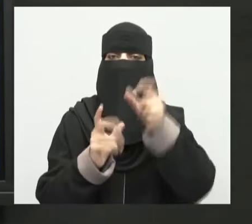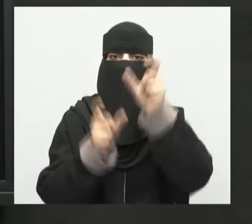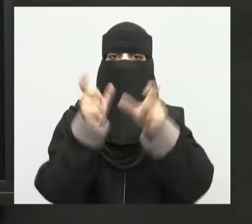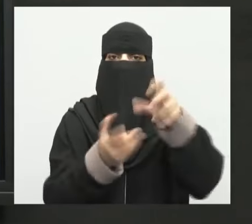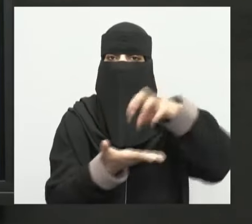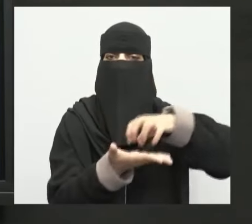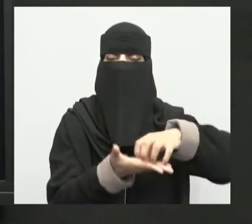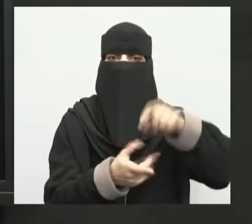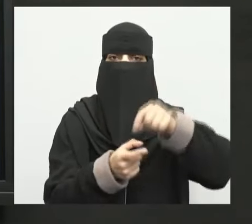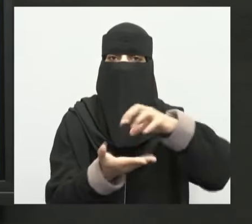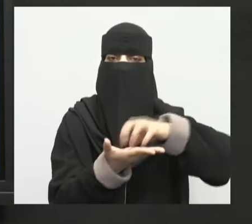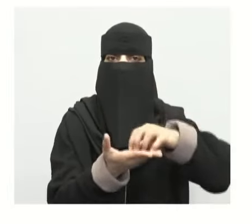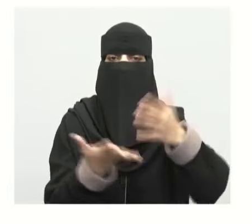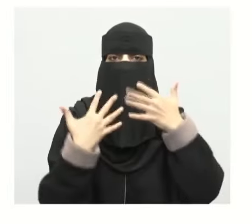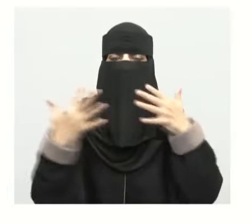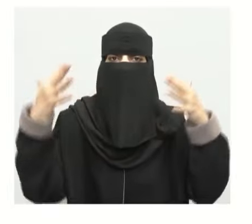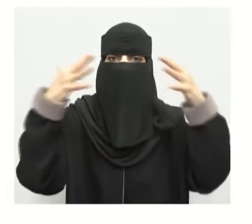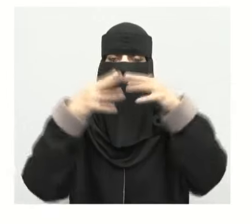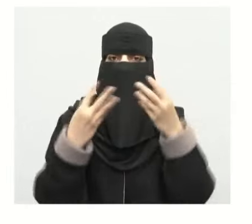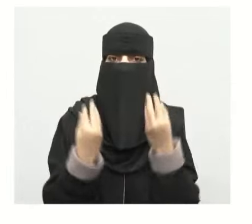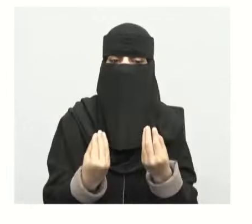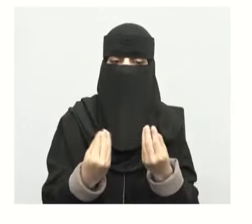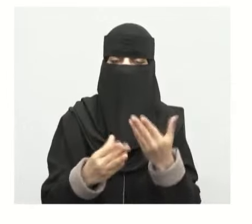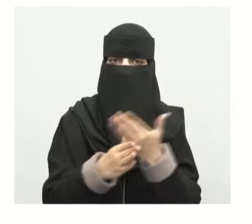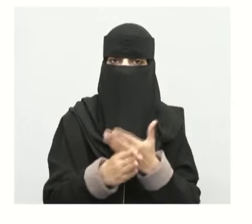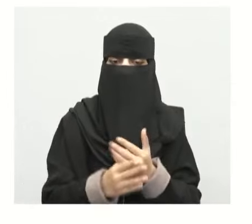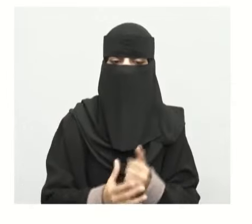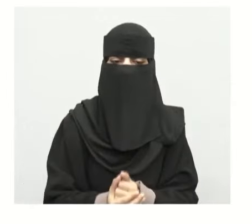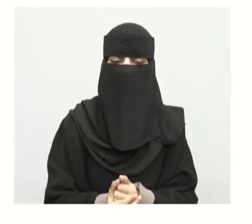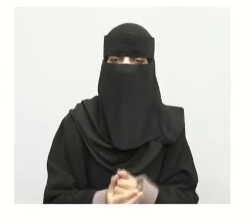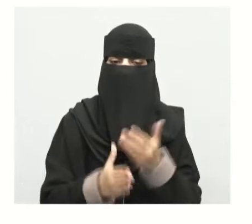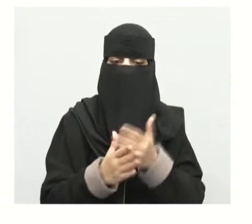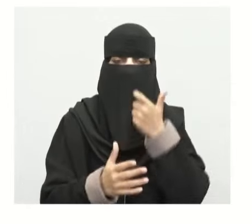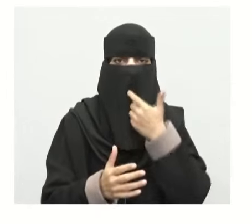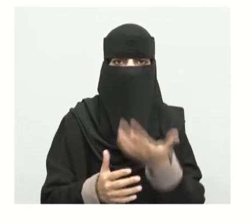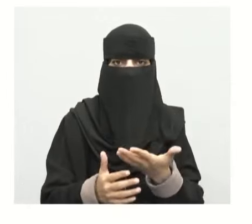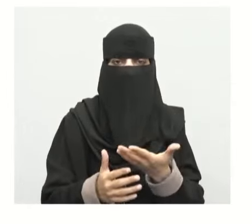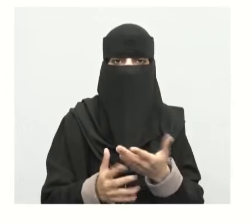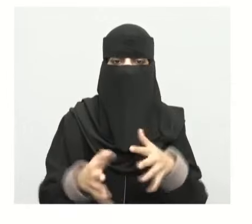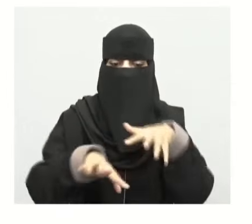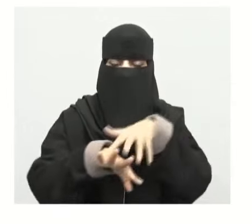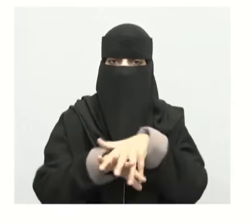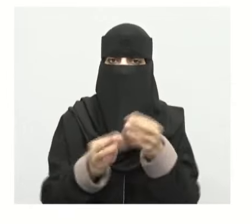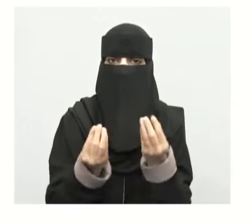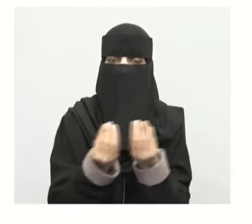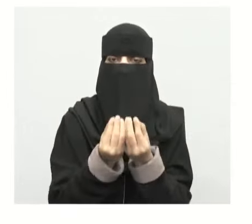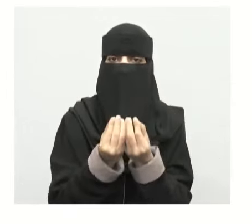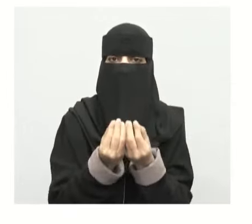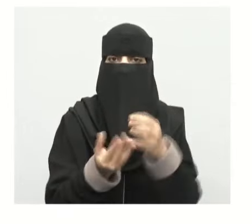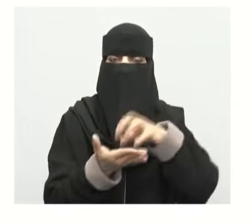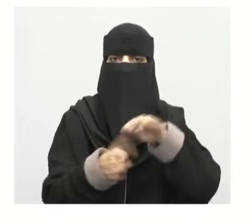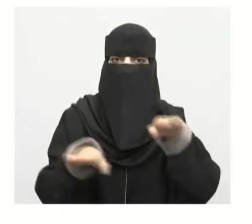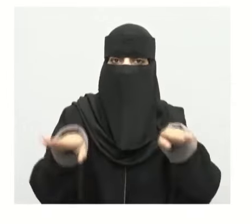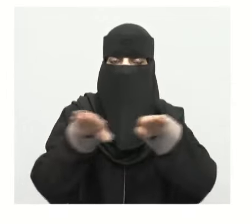السكان في المناطق ذات المناخ المعتدل سهوله التكيف معها